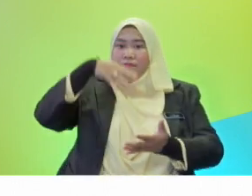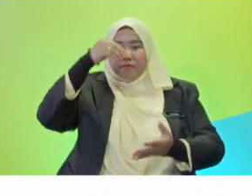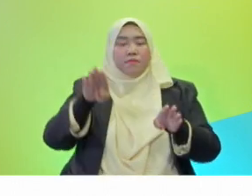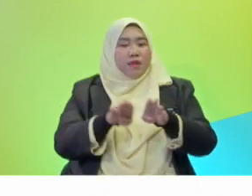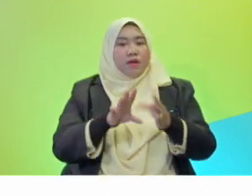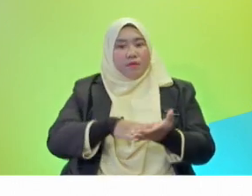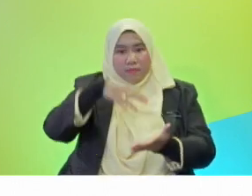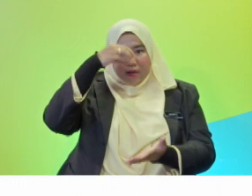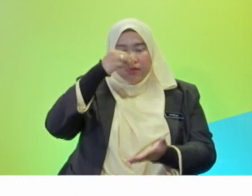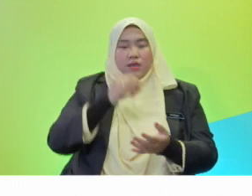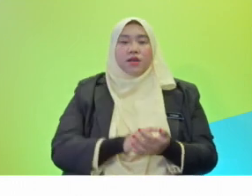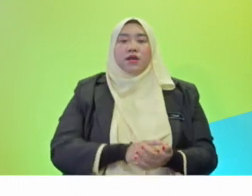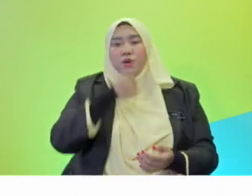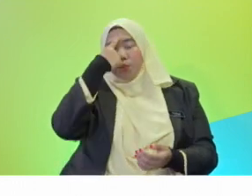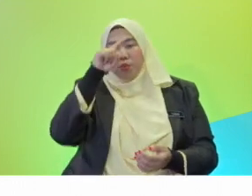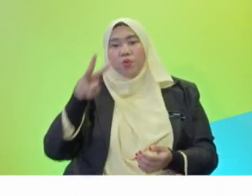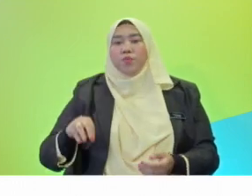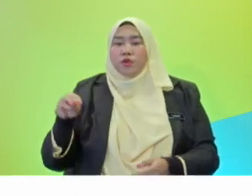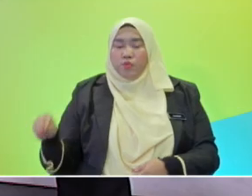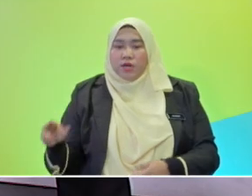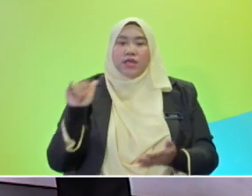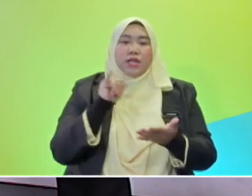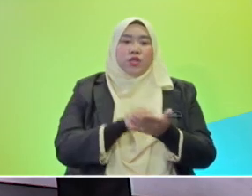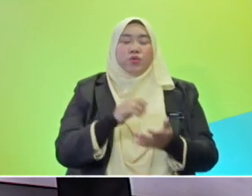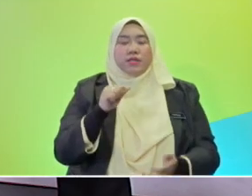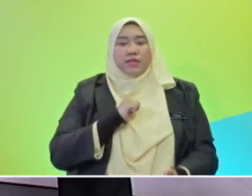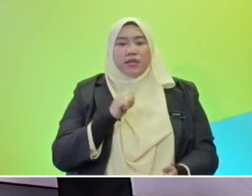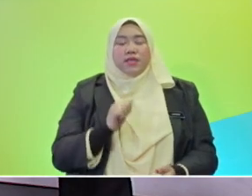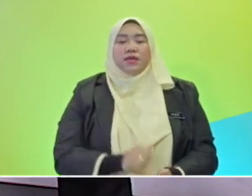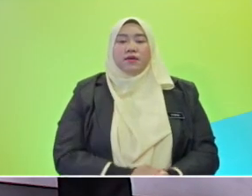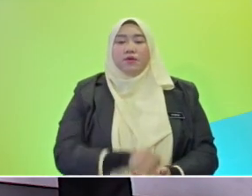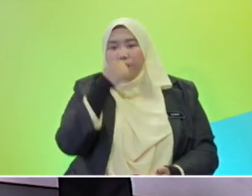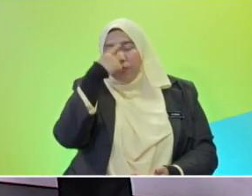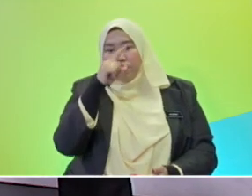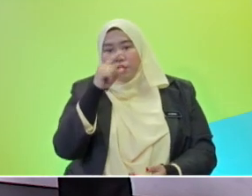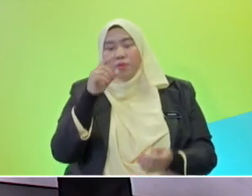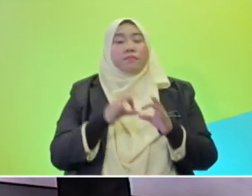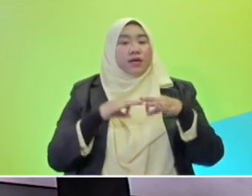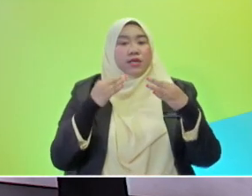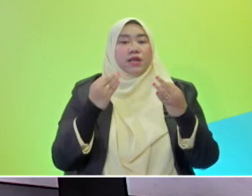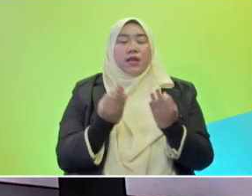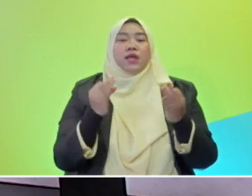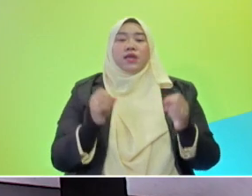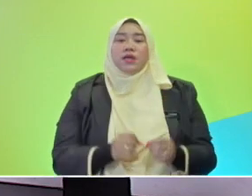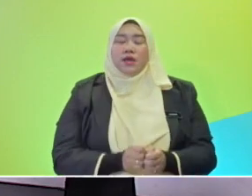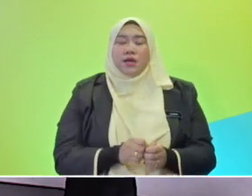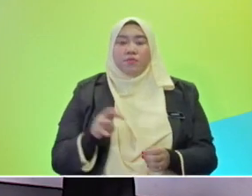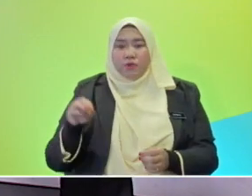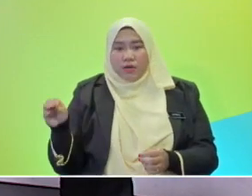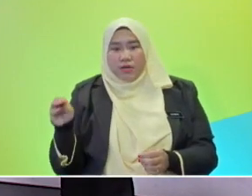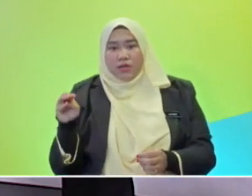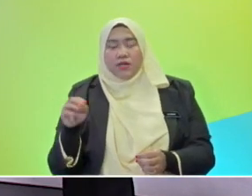nih sebenarnya untuk murid-murid itu sendiri murid-murid menilai diri mereka sendiri bagi untuk